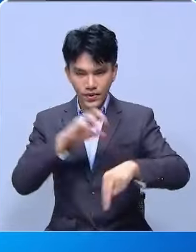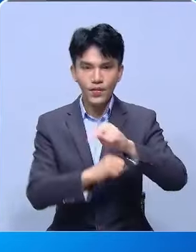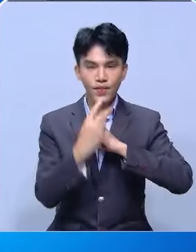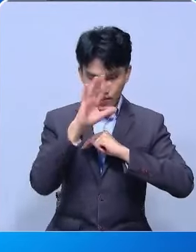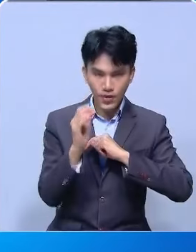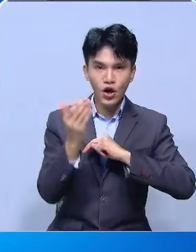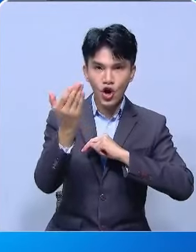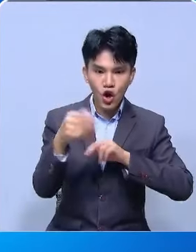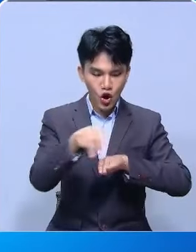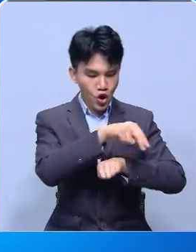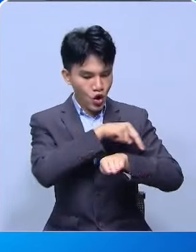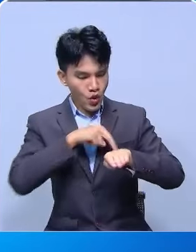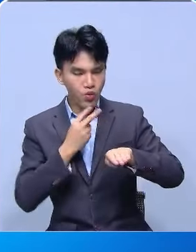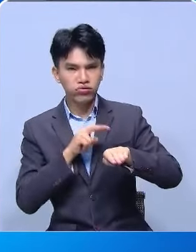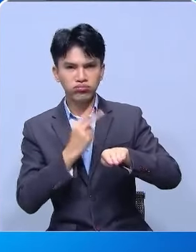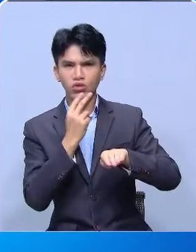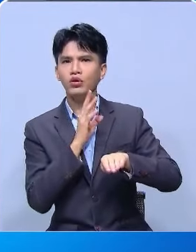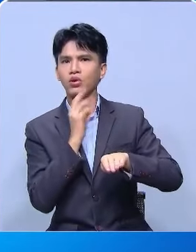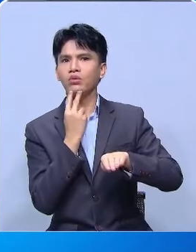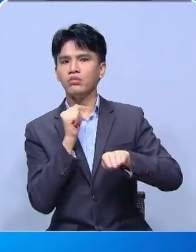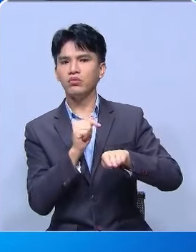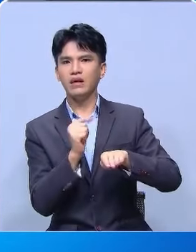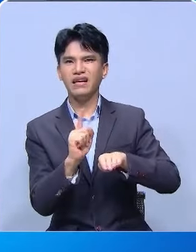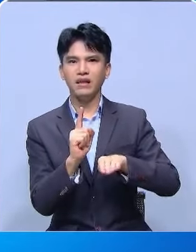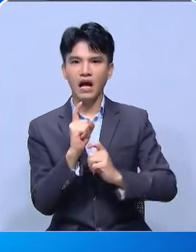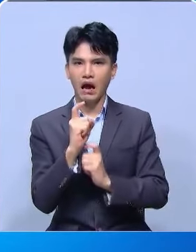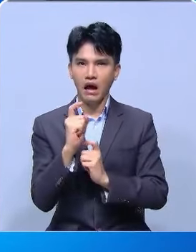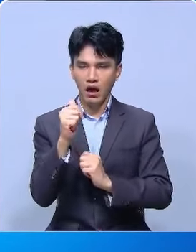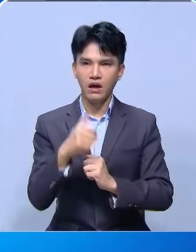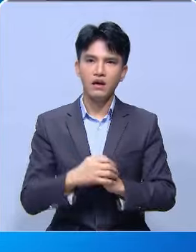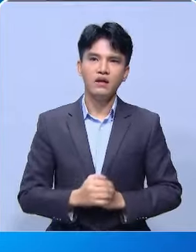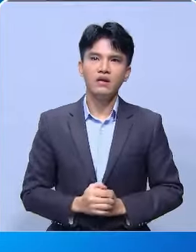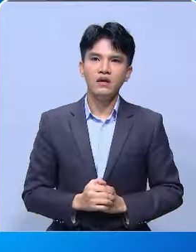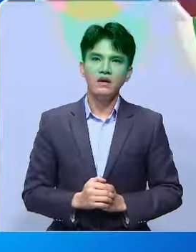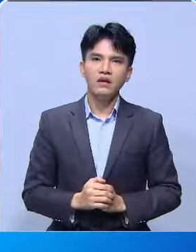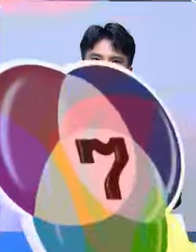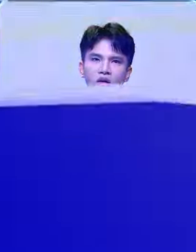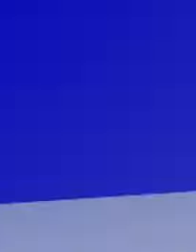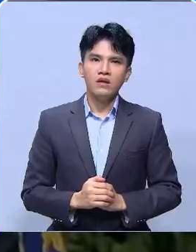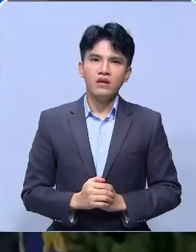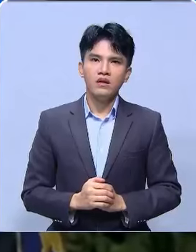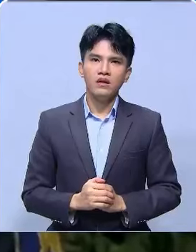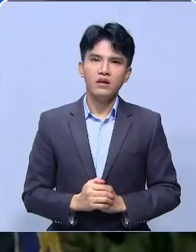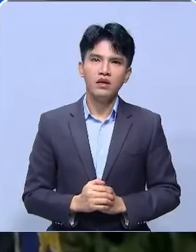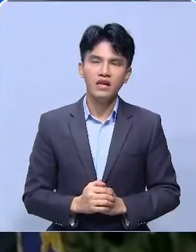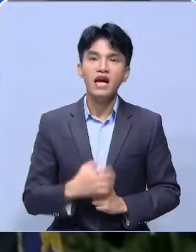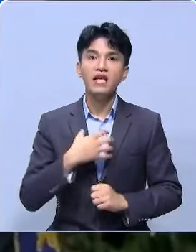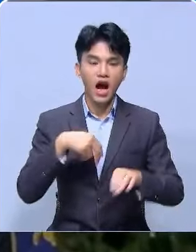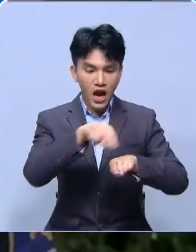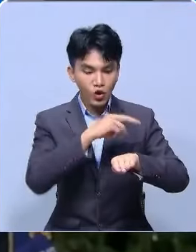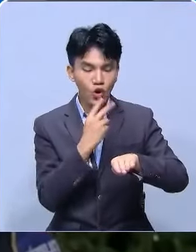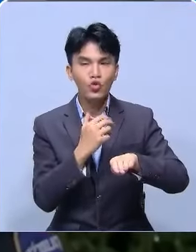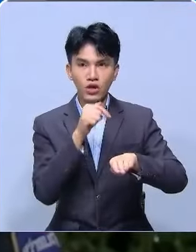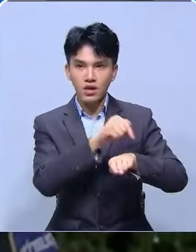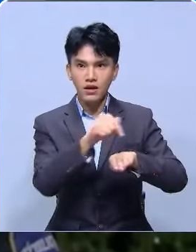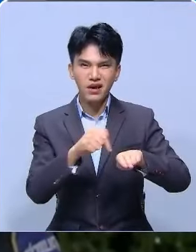ถให้ดีก่อนสตาร์ทนะคะถ้าเจอแบบนี้กลางทางนี่อาจเกิดอุบัติเหตุได้นะ ตรวจเช็คให้ดีครับบริเวณห้องเครื่